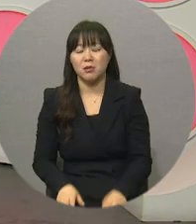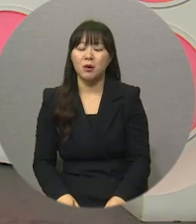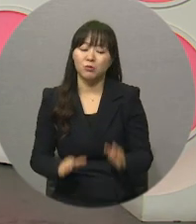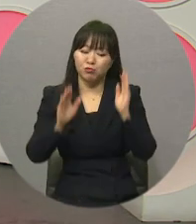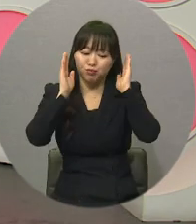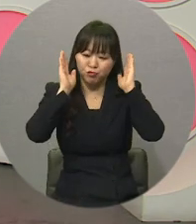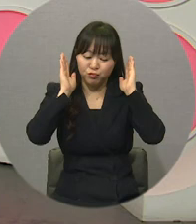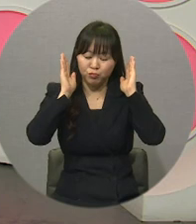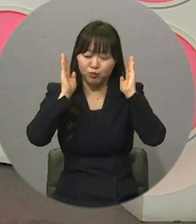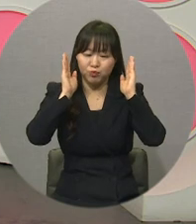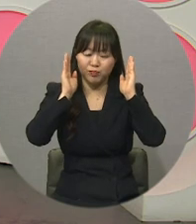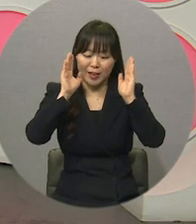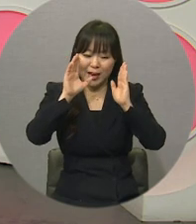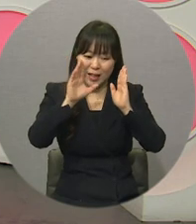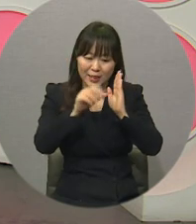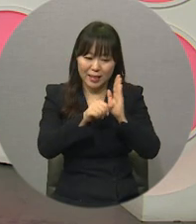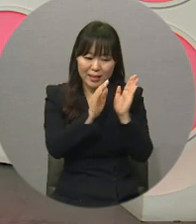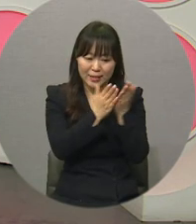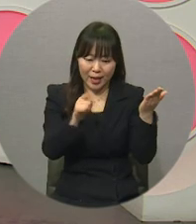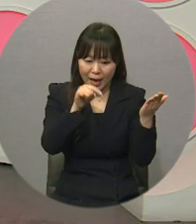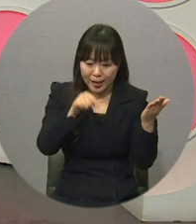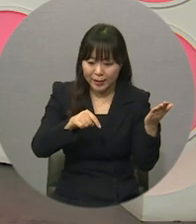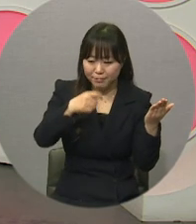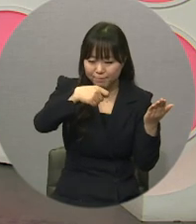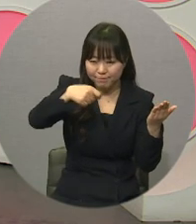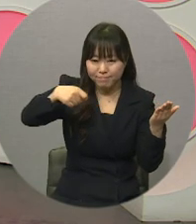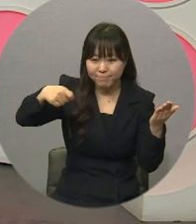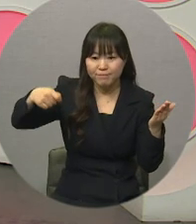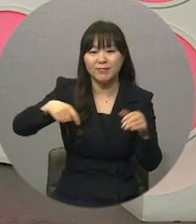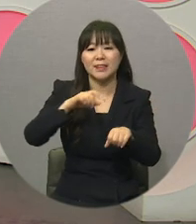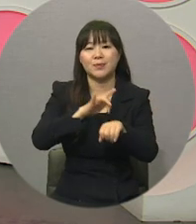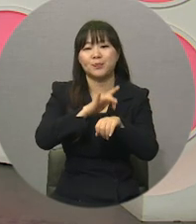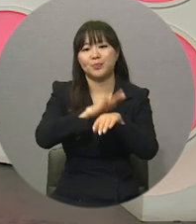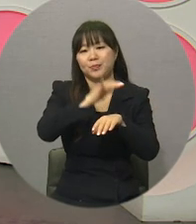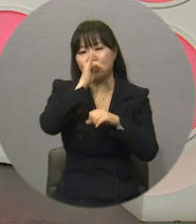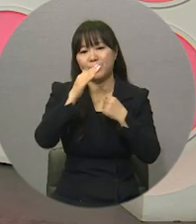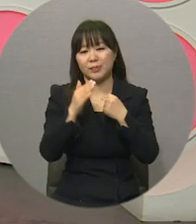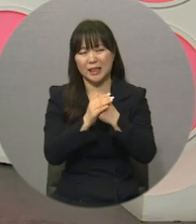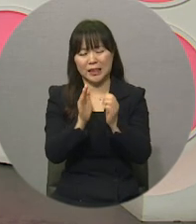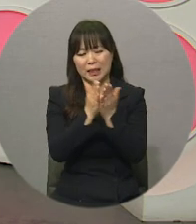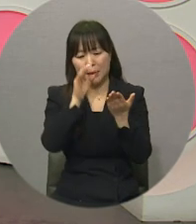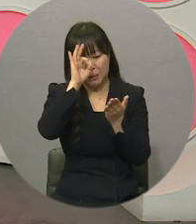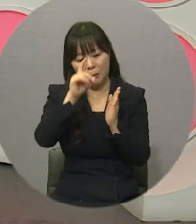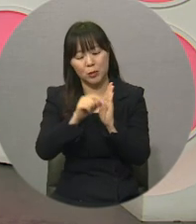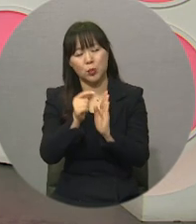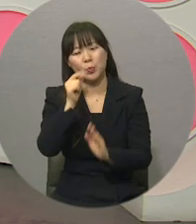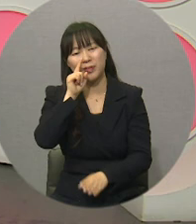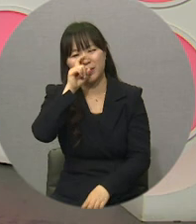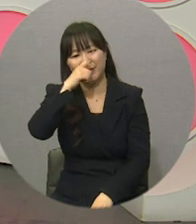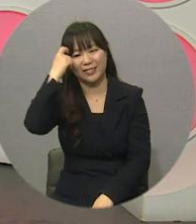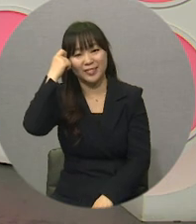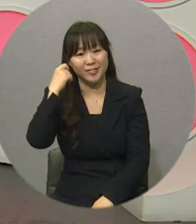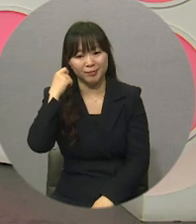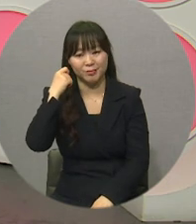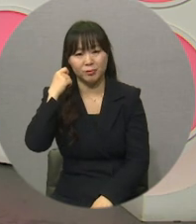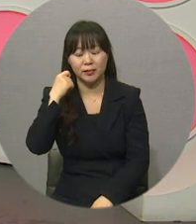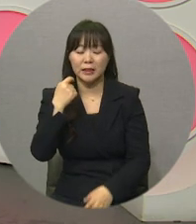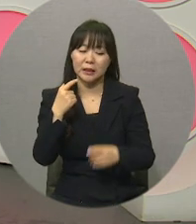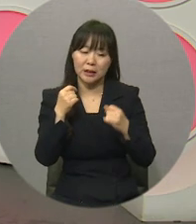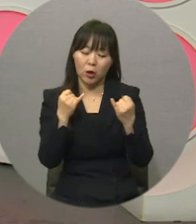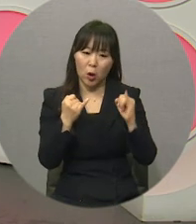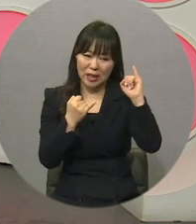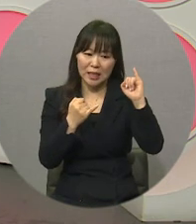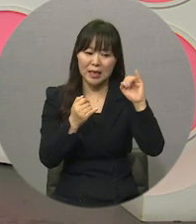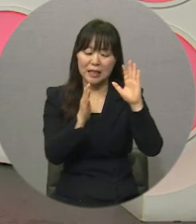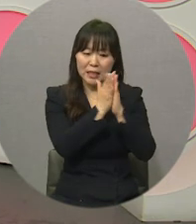수업을 들으며 교과서 한쪽에 필기를 하는 습관이 있어 책이 지저분했습니다. 저는 그런